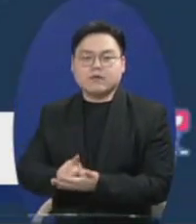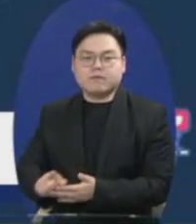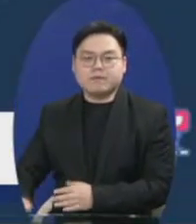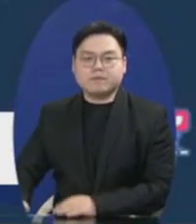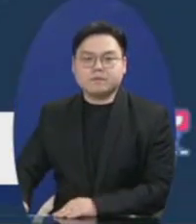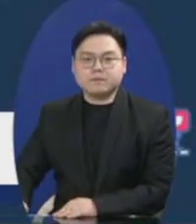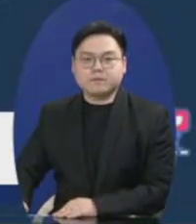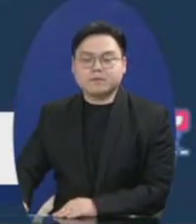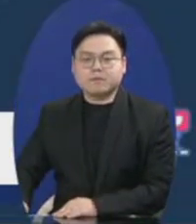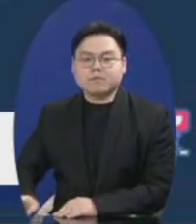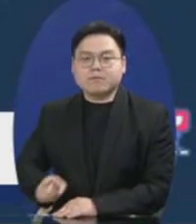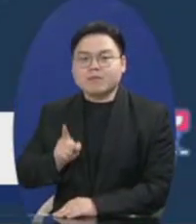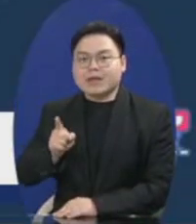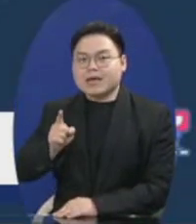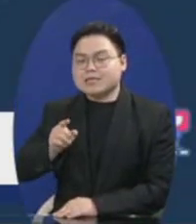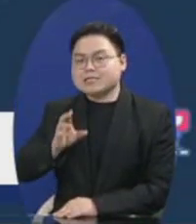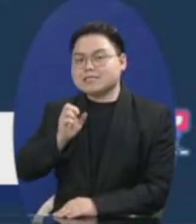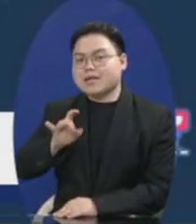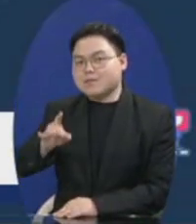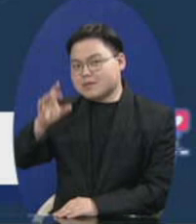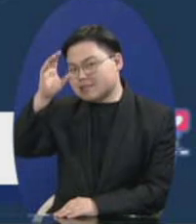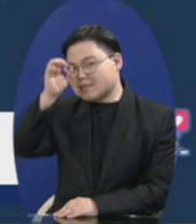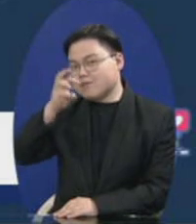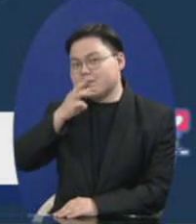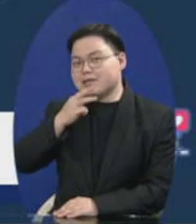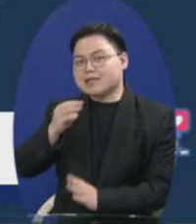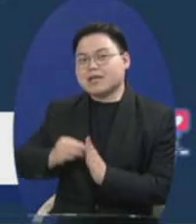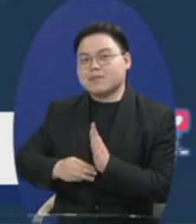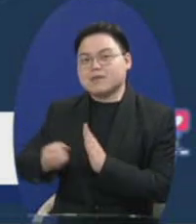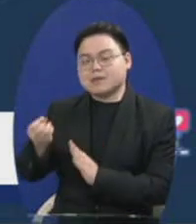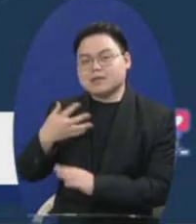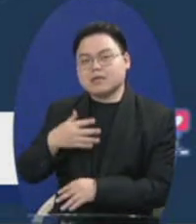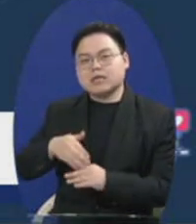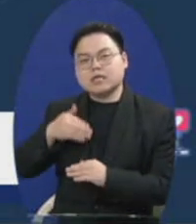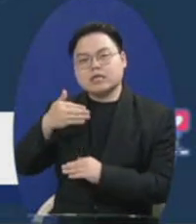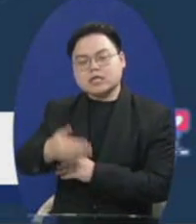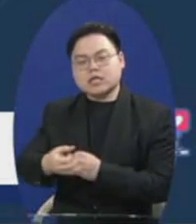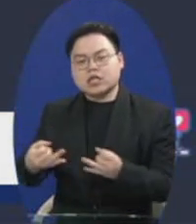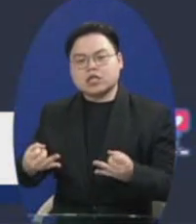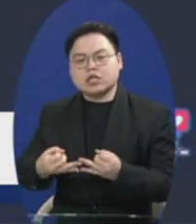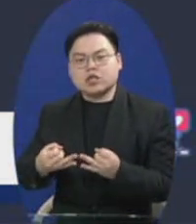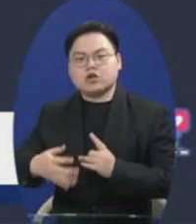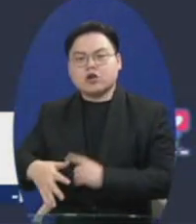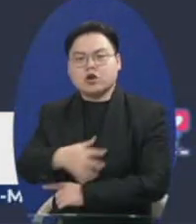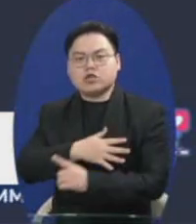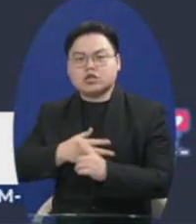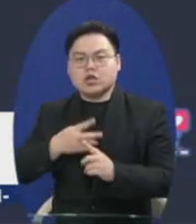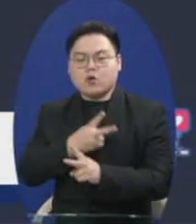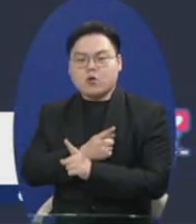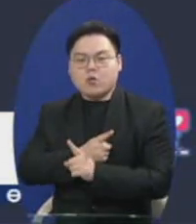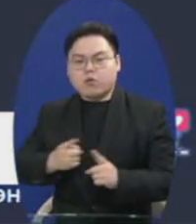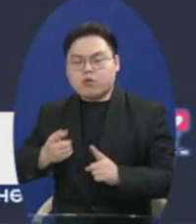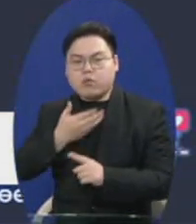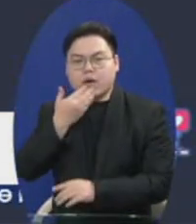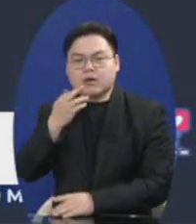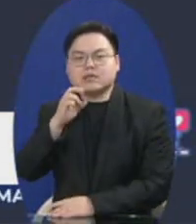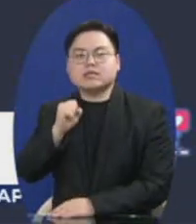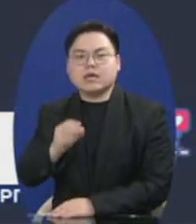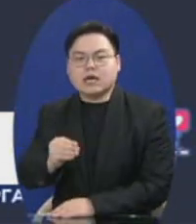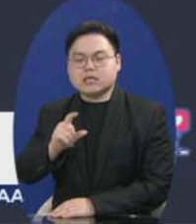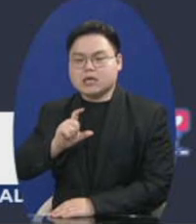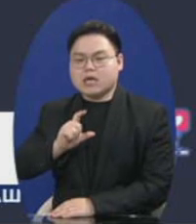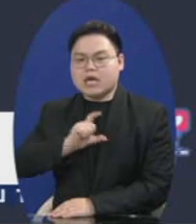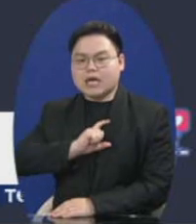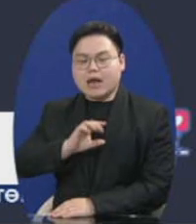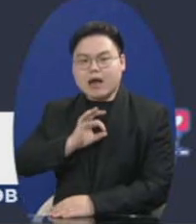Цахим хөгжил харилцаа холбооны салбарын сайдын тайлбараас үзвэл цаашид цахим орчинд гэмтэрийг үйлдэгдэхгүй байх, иргэний эрх зөрчигдөхгүй